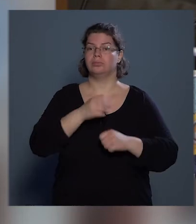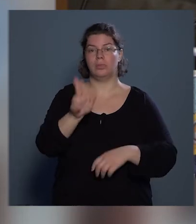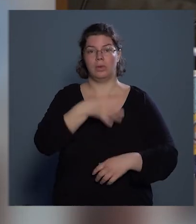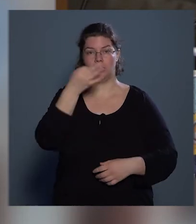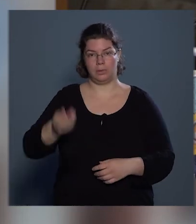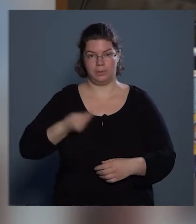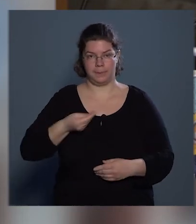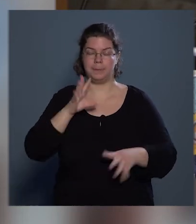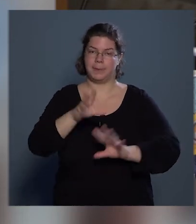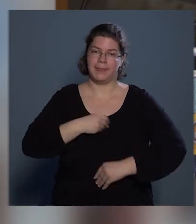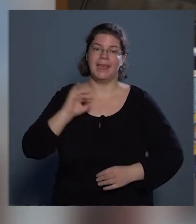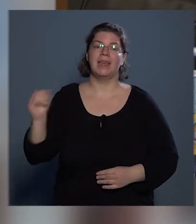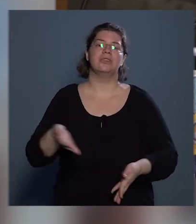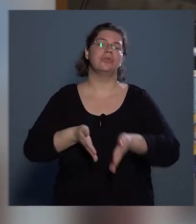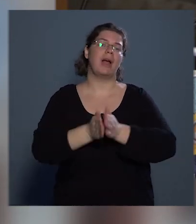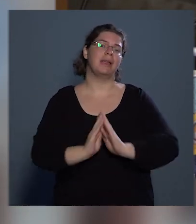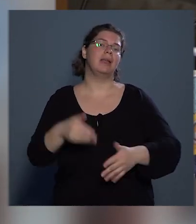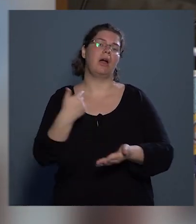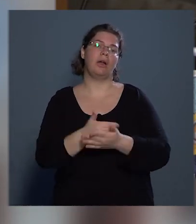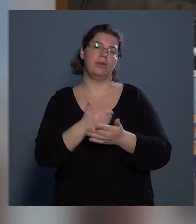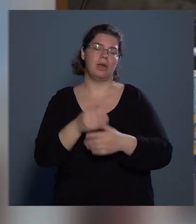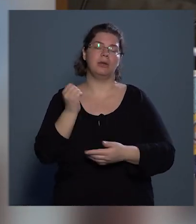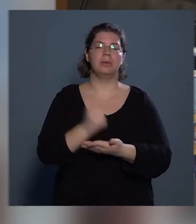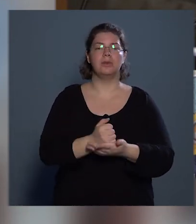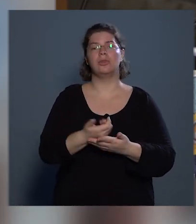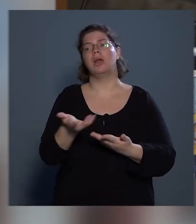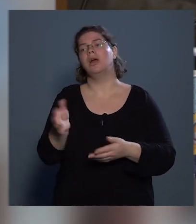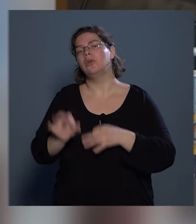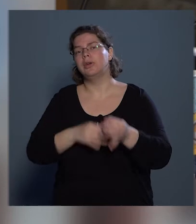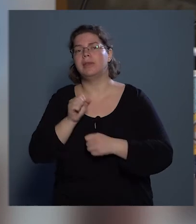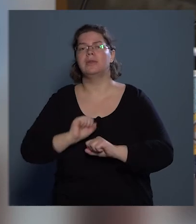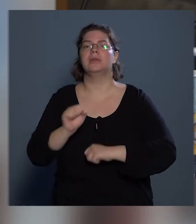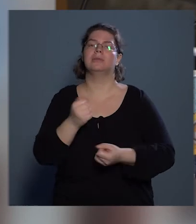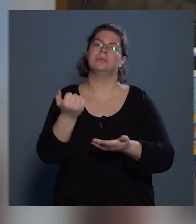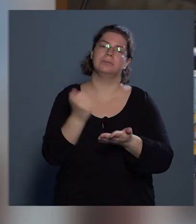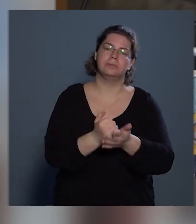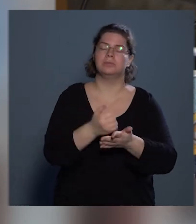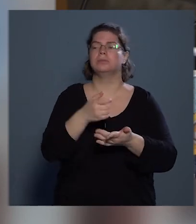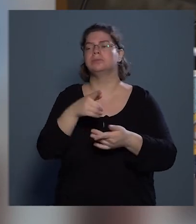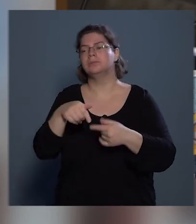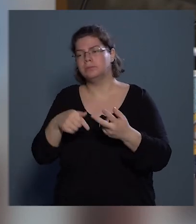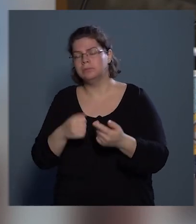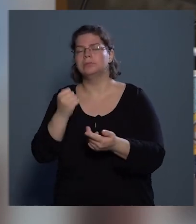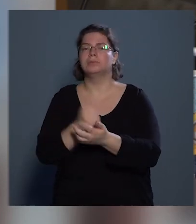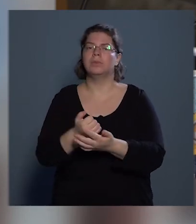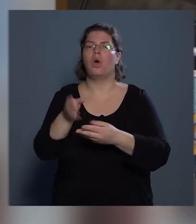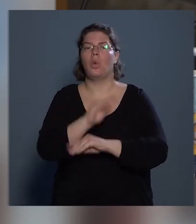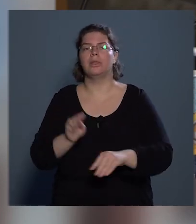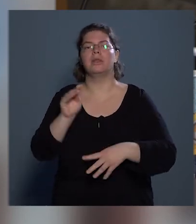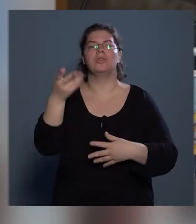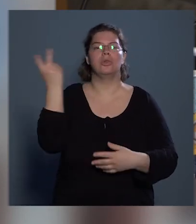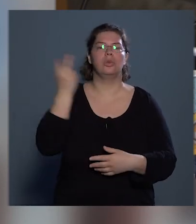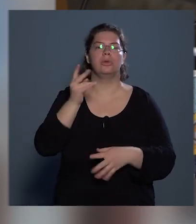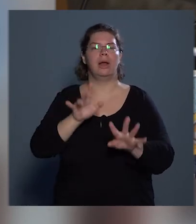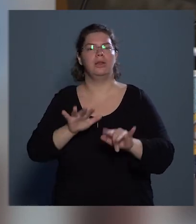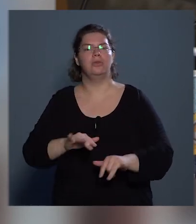felkéri a Gazdasági Bizottság, a Környezetvédelmi és Városfejlesztési Bizottság, a Pénzügyi Bizottság, valamint az Oktatási, Kulturális, Informatikai